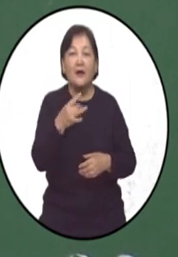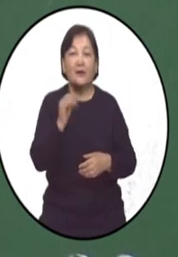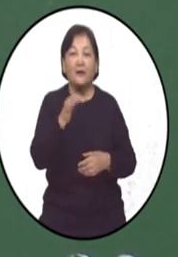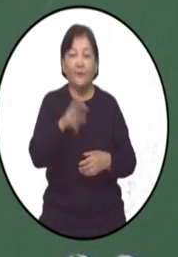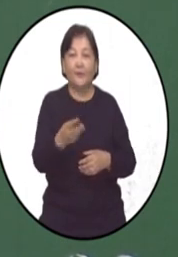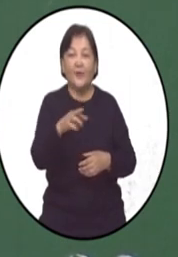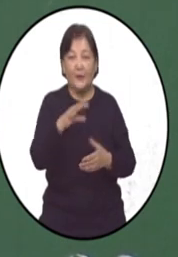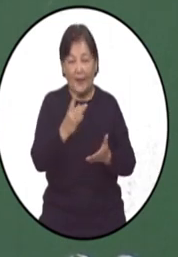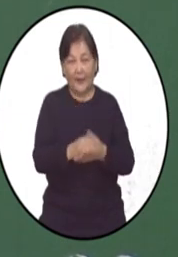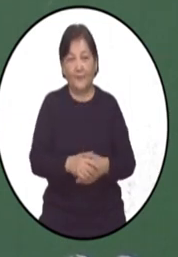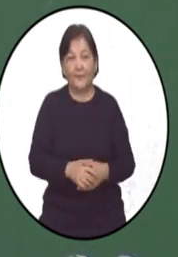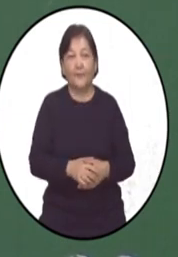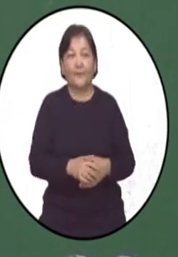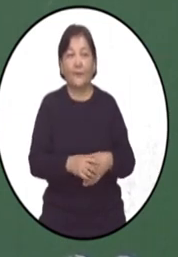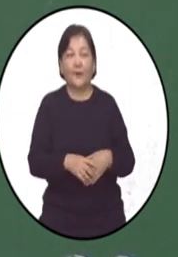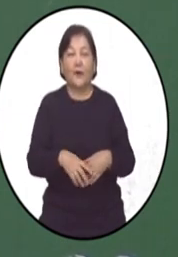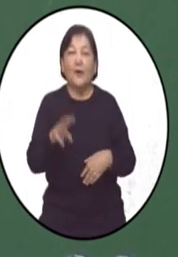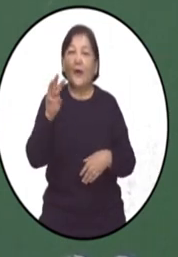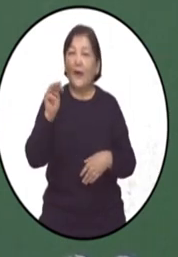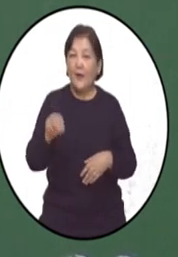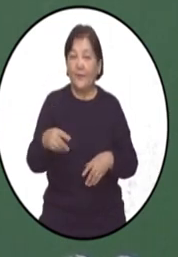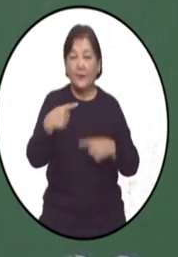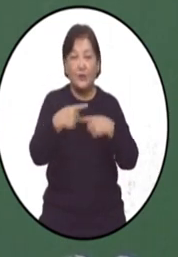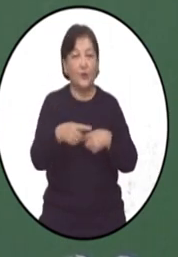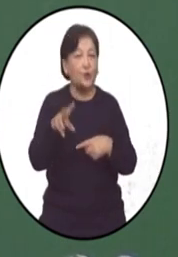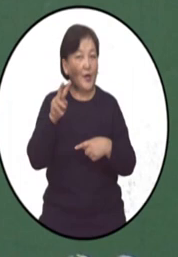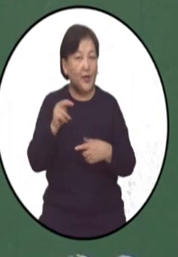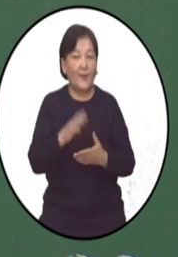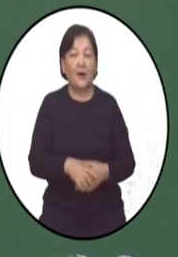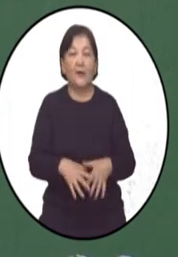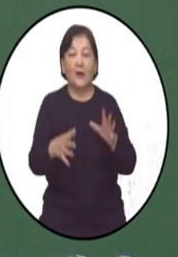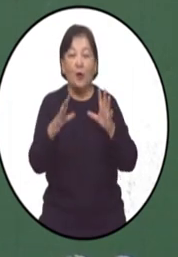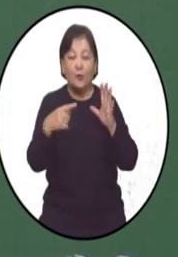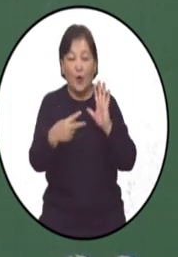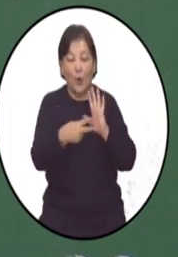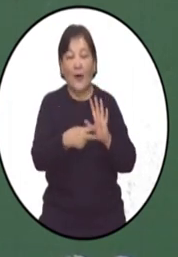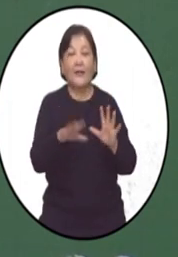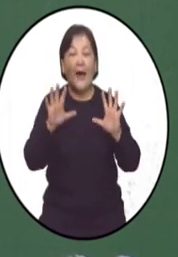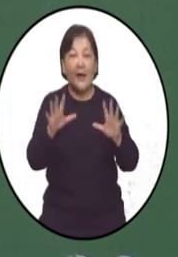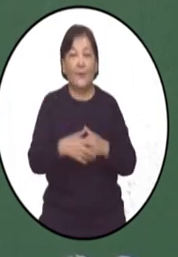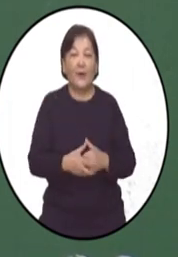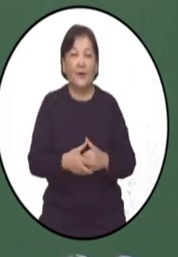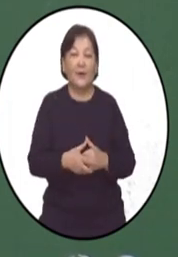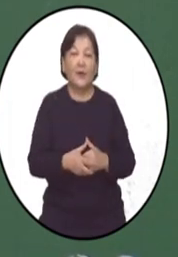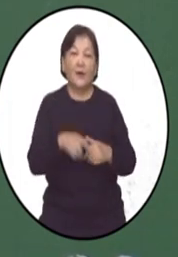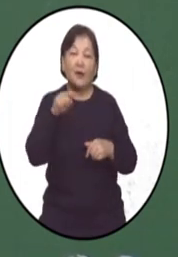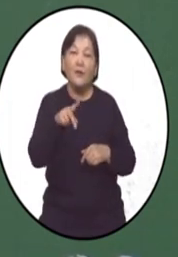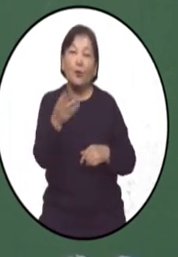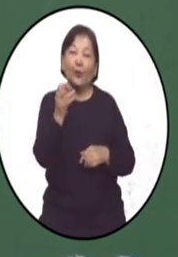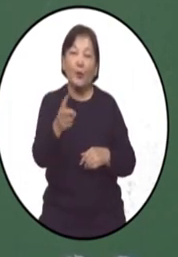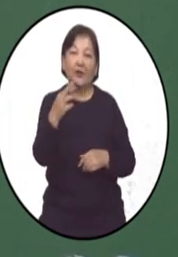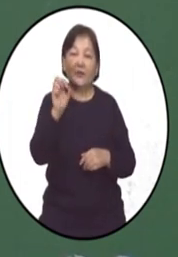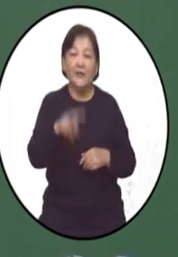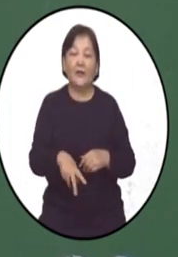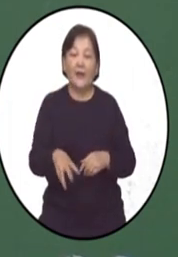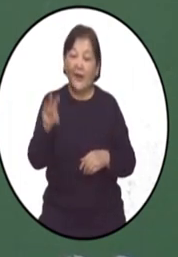N1-ээ эхлээд M дөгөд. За тэгээд M-ийг 10 хуваагаад бүхэл хэсгийг авсангаа M болгоод энэ үйлдэлийг